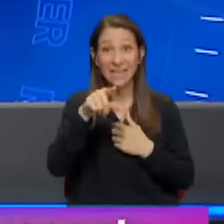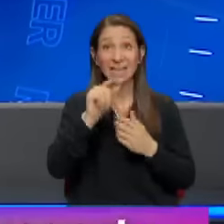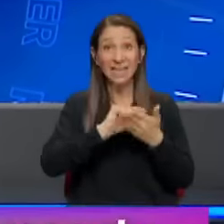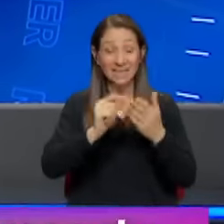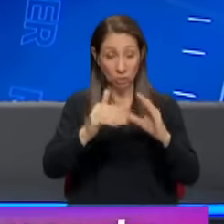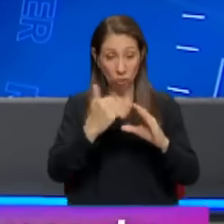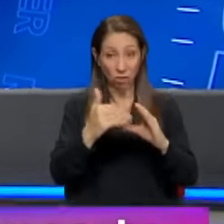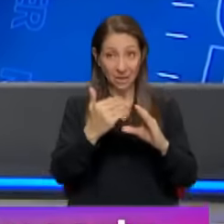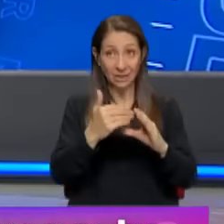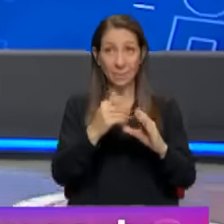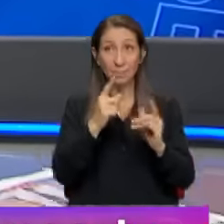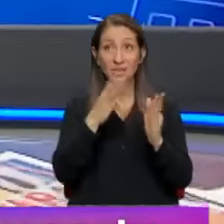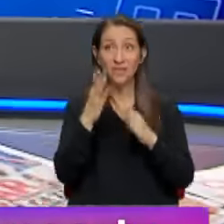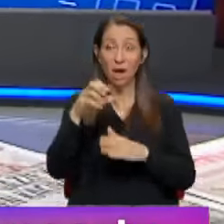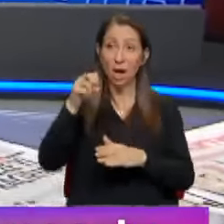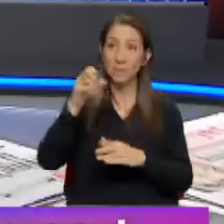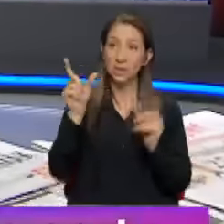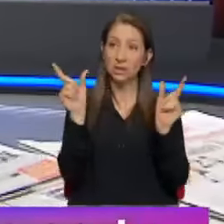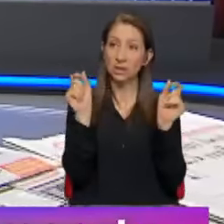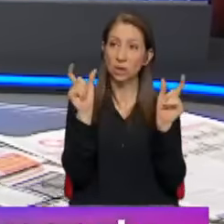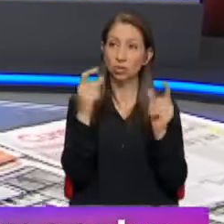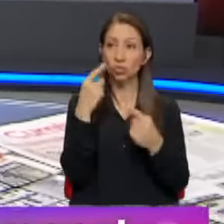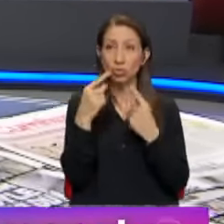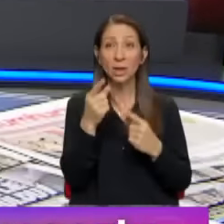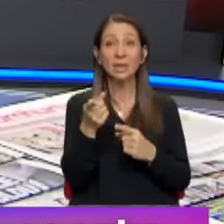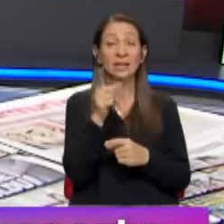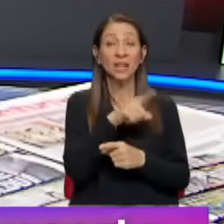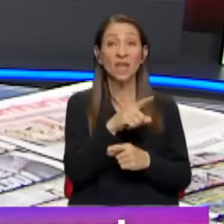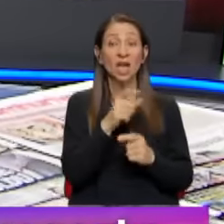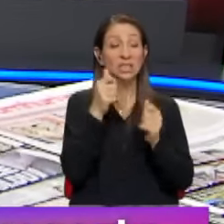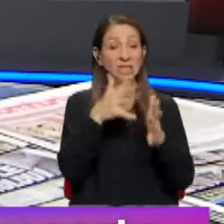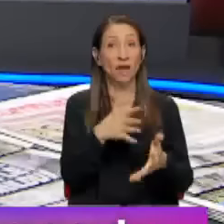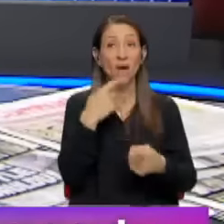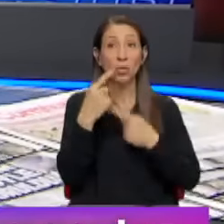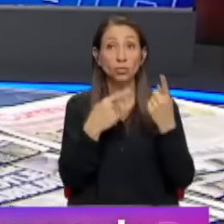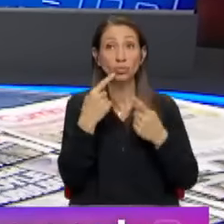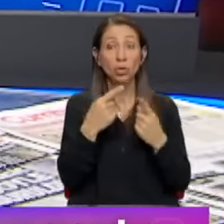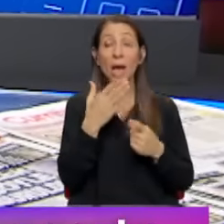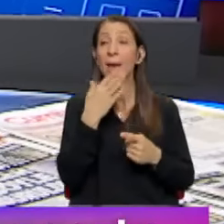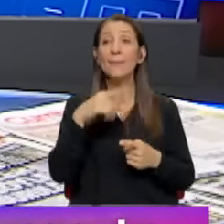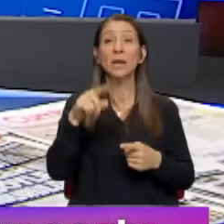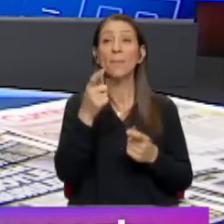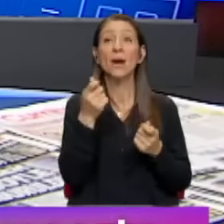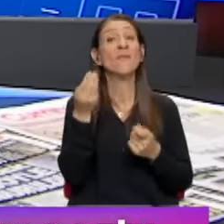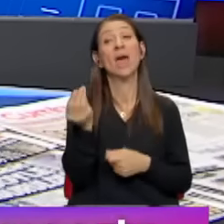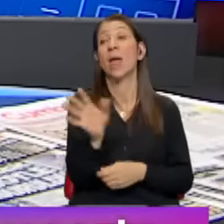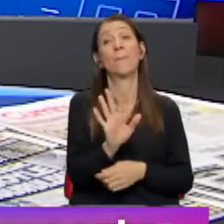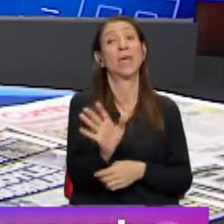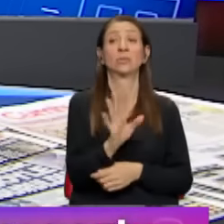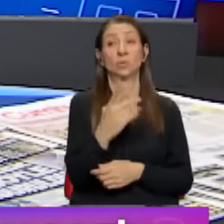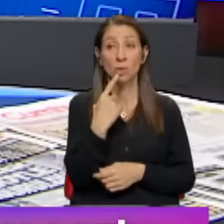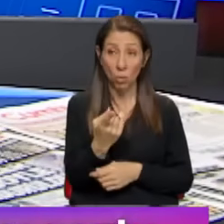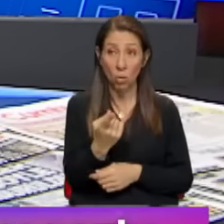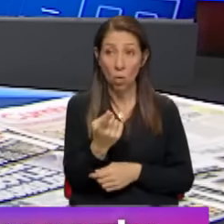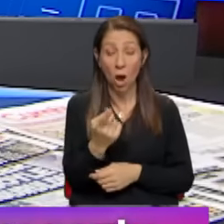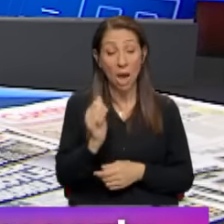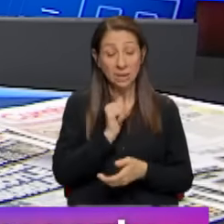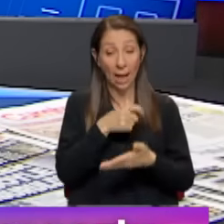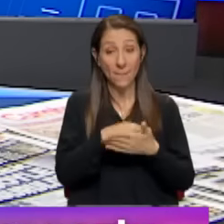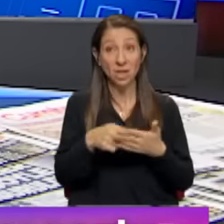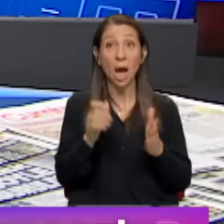yazın, gönderin. Bir tarafta AK Parti ıstakozu konuşuyor, diğer tarafta israflar konuşuluyor. Emekliye para veremeyiz deniliyor.